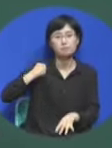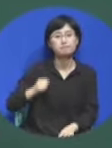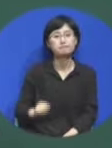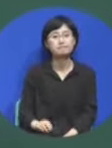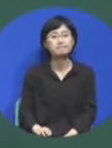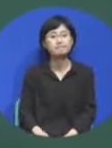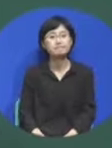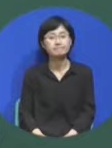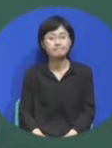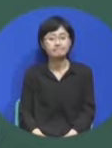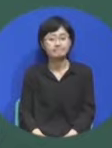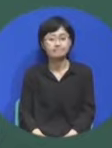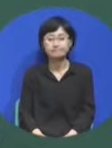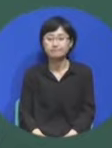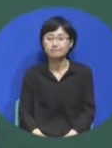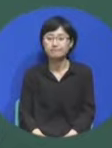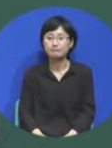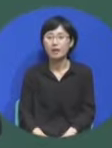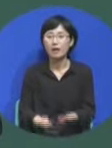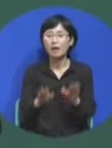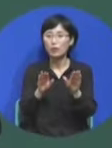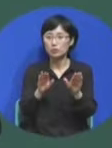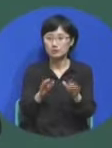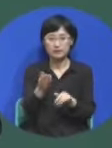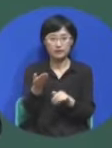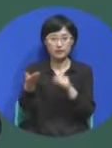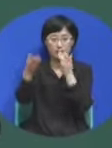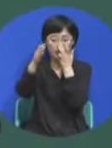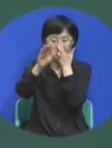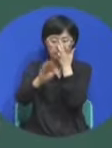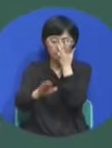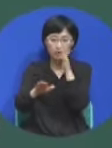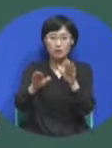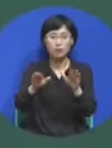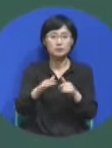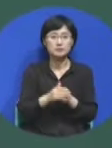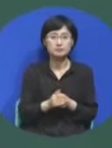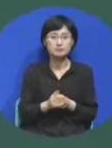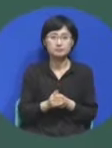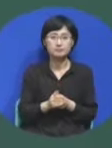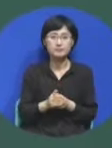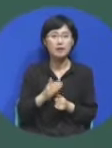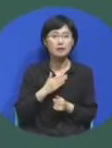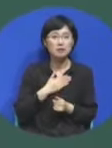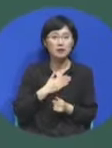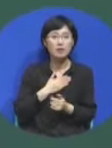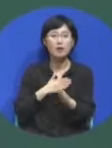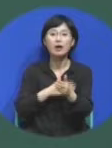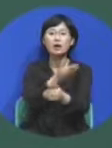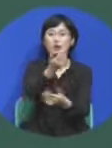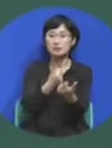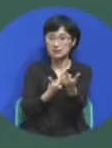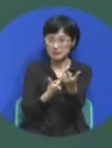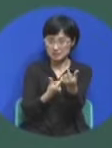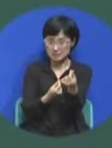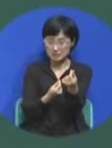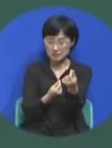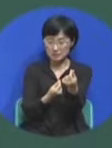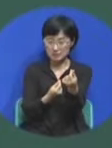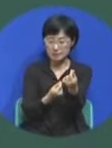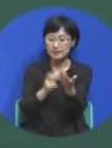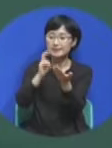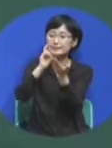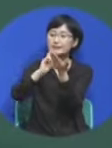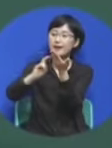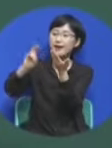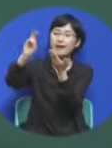这样的程度，这个歌会刺激我们的心和想法，还有大脑。 예. 자, 그런데 저와 여러분이 이 찬송을 정말 중심을 가지고 불러야